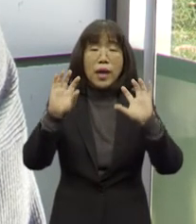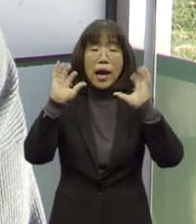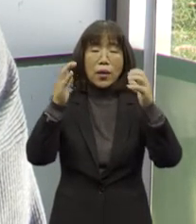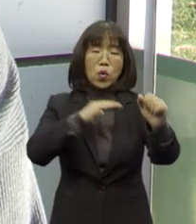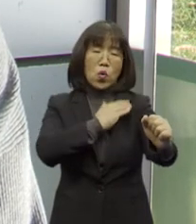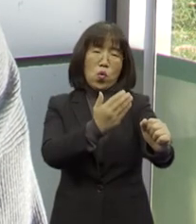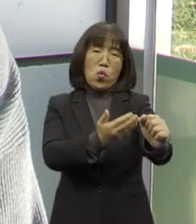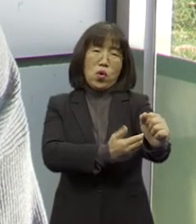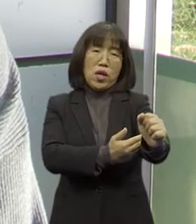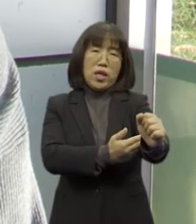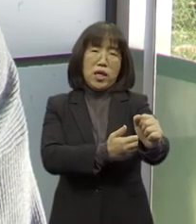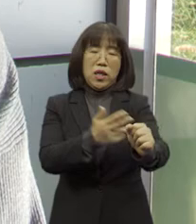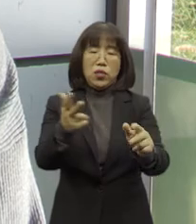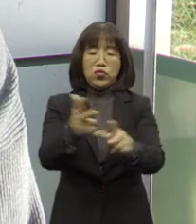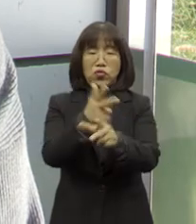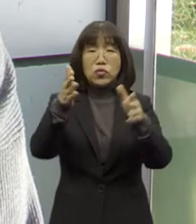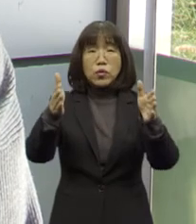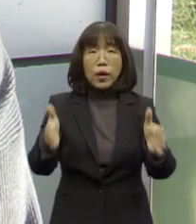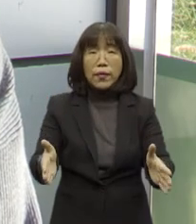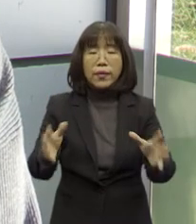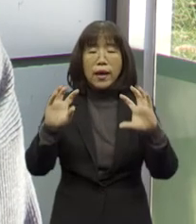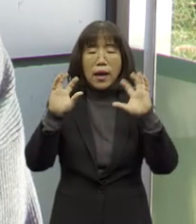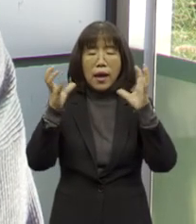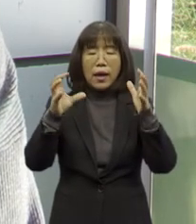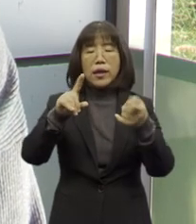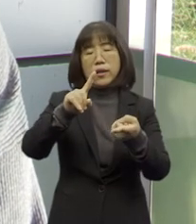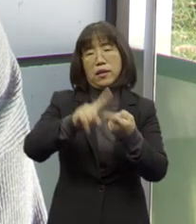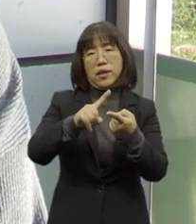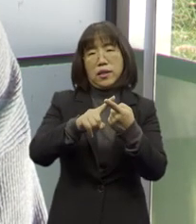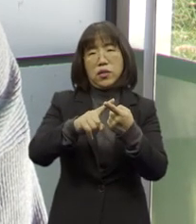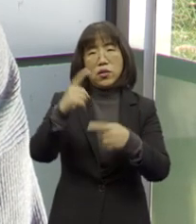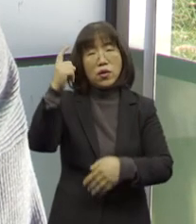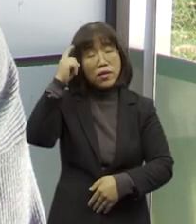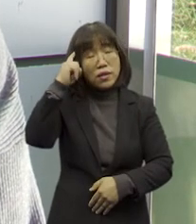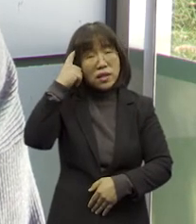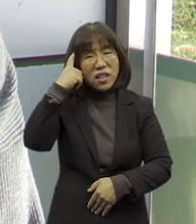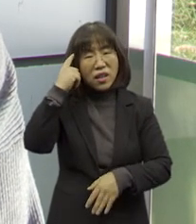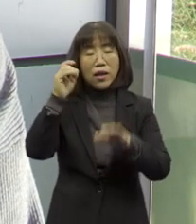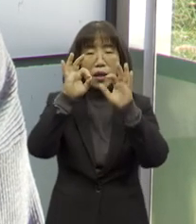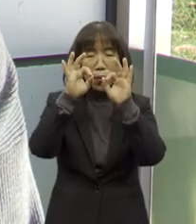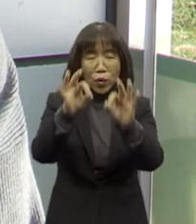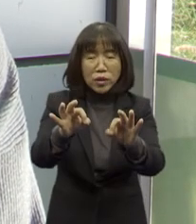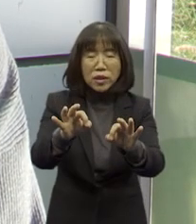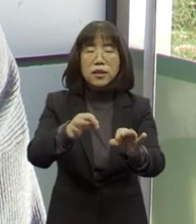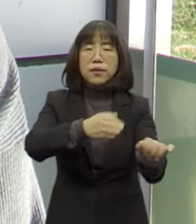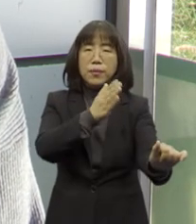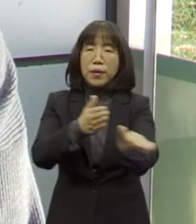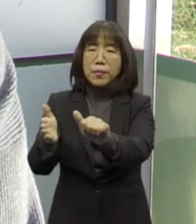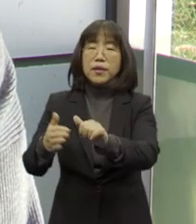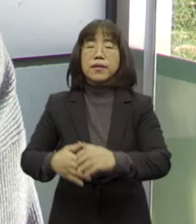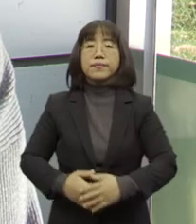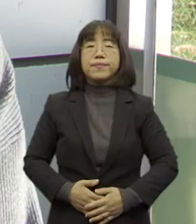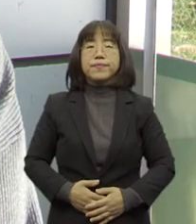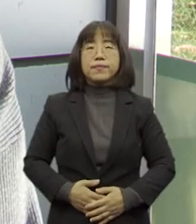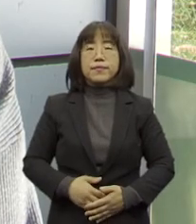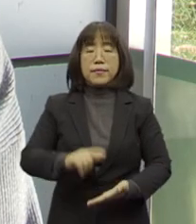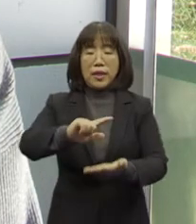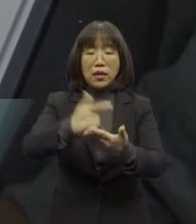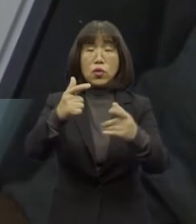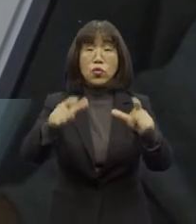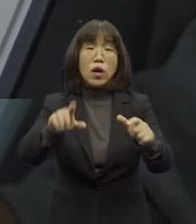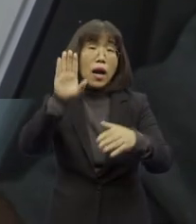이번 아동 걸리 주간 을 통해 지역 모두가 아동 권리에 대해 생각해보는 계기가 됐으면 합니다